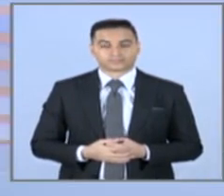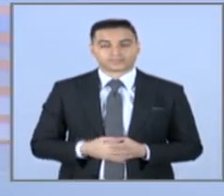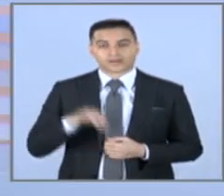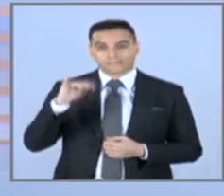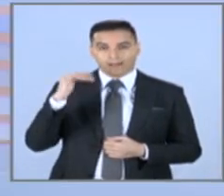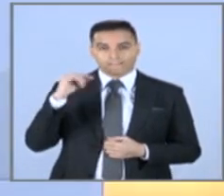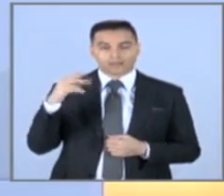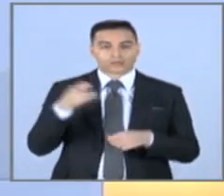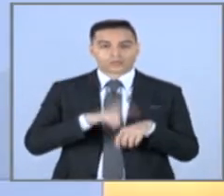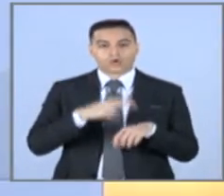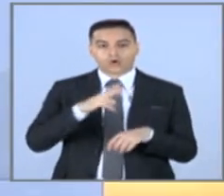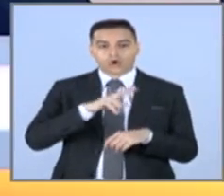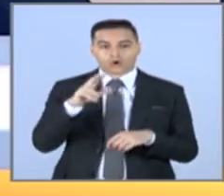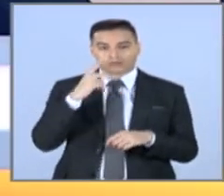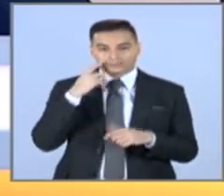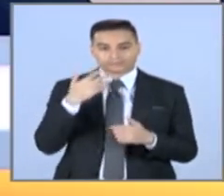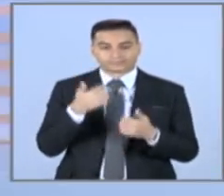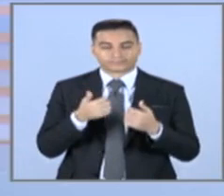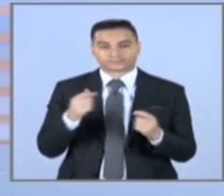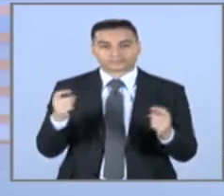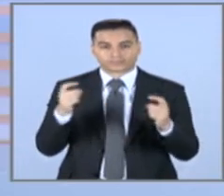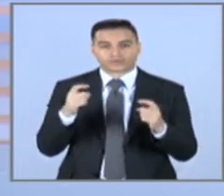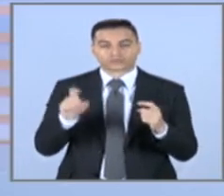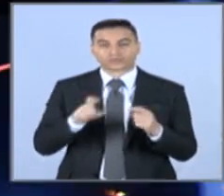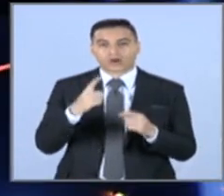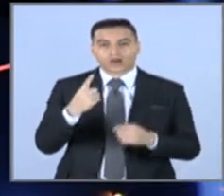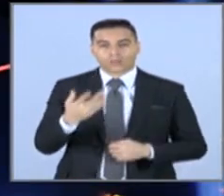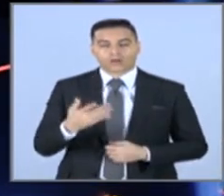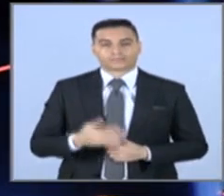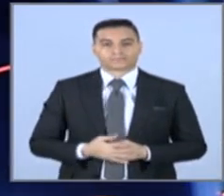محمد وعلا، علا ومحمد. سؤال الأول،